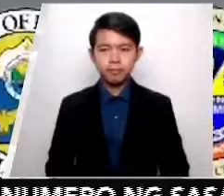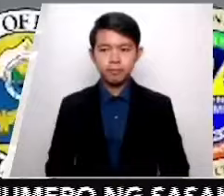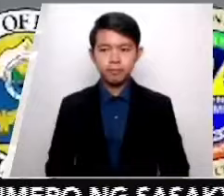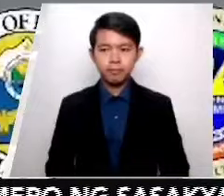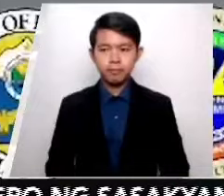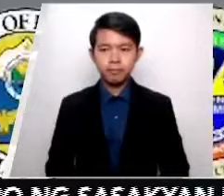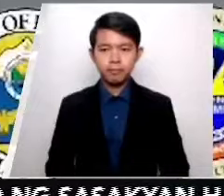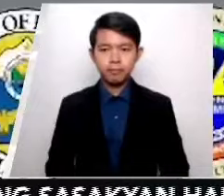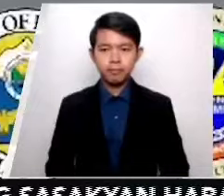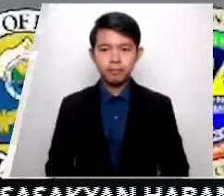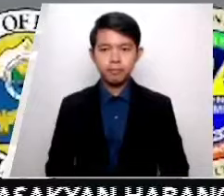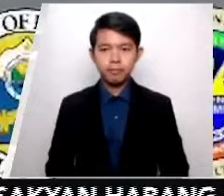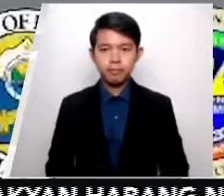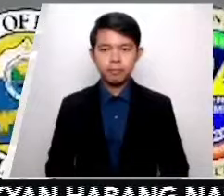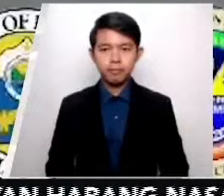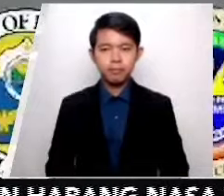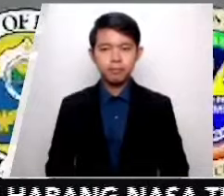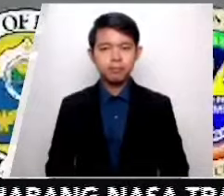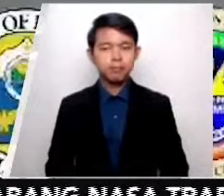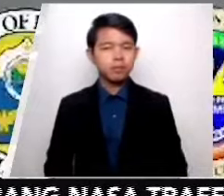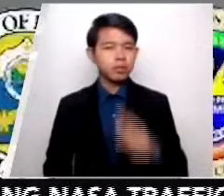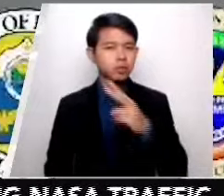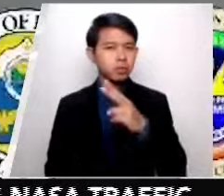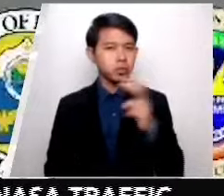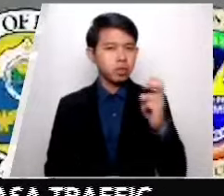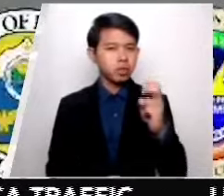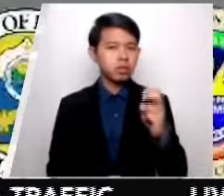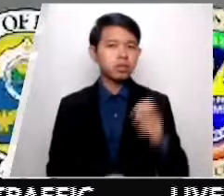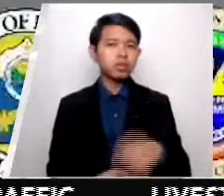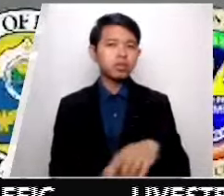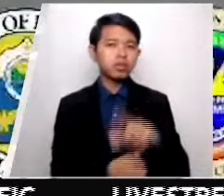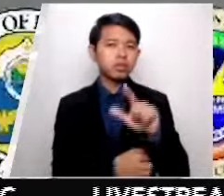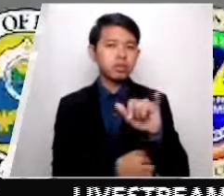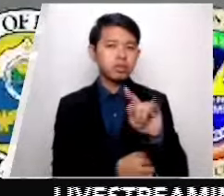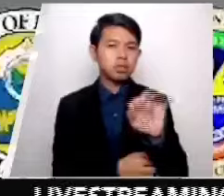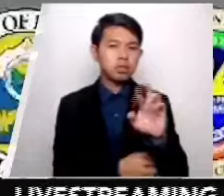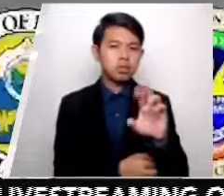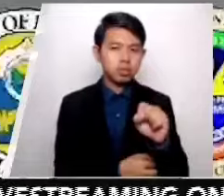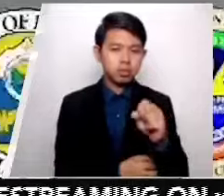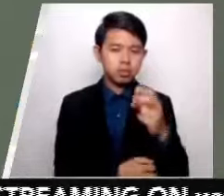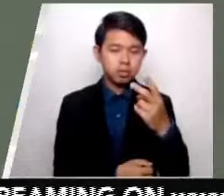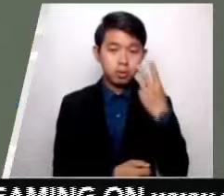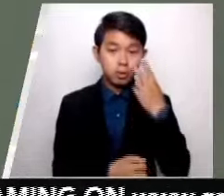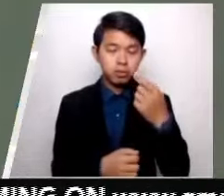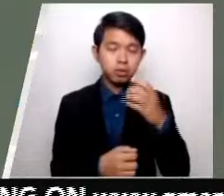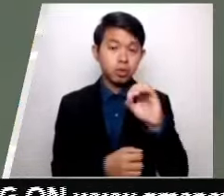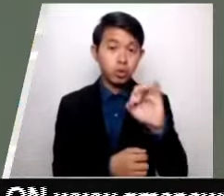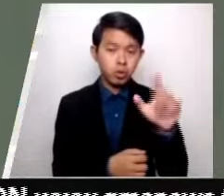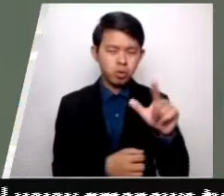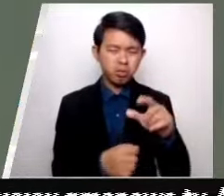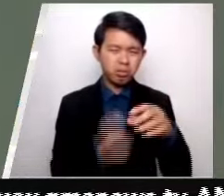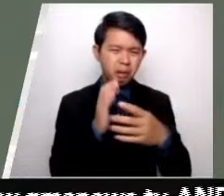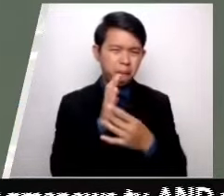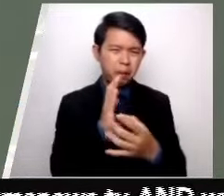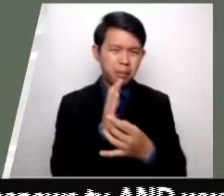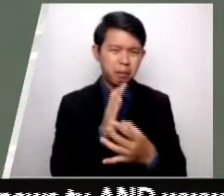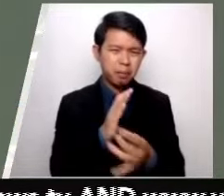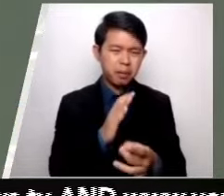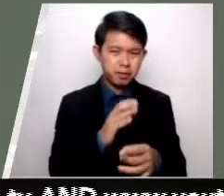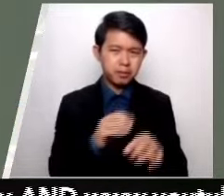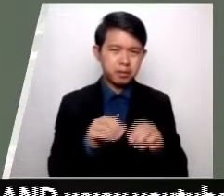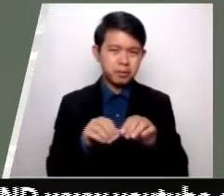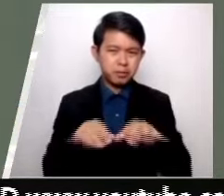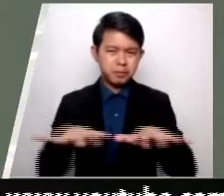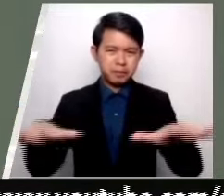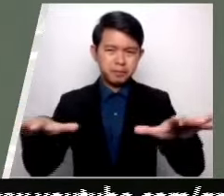Mahigit 200 litro ng krudo tumagas mula sa tugboat na lumubog sa Iloilo River. Nakapaglagay agad ng oil spill boom ang